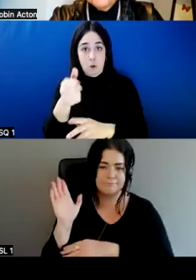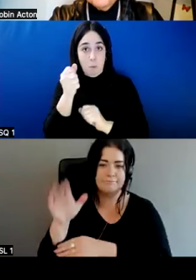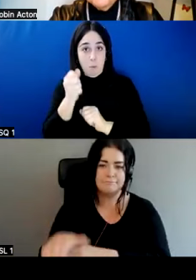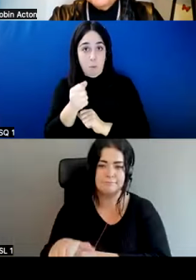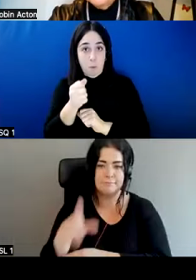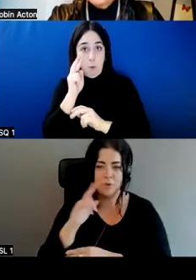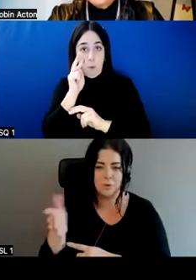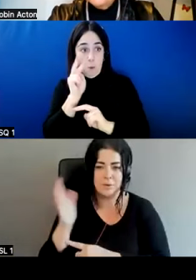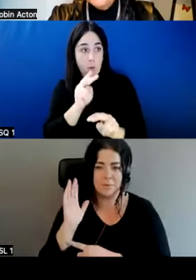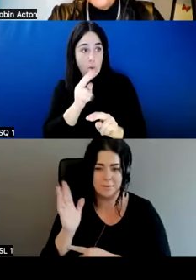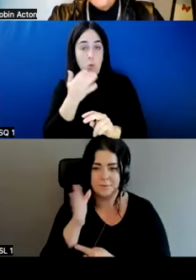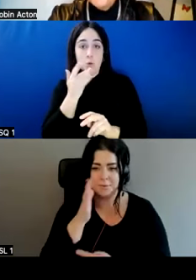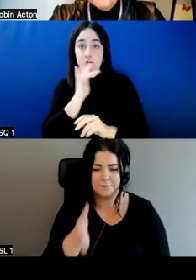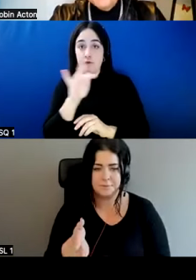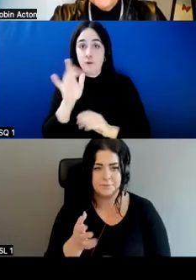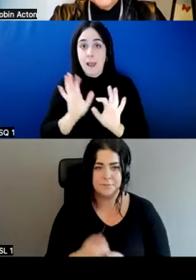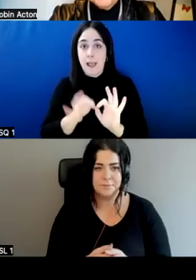moment.